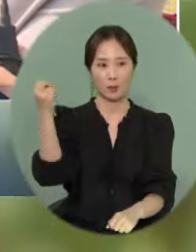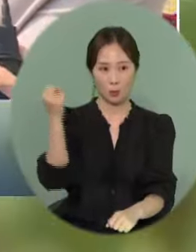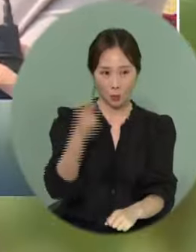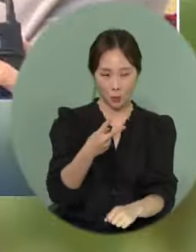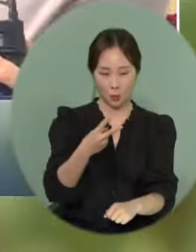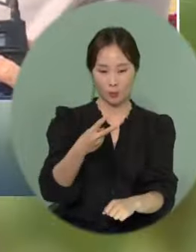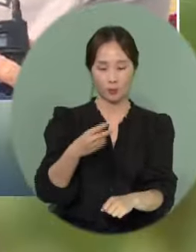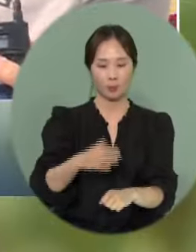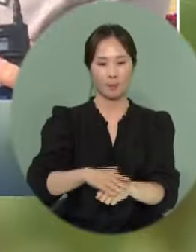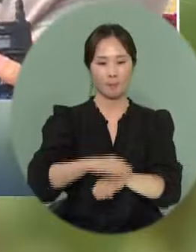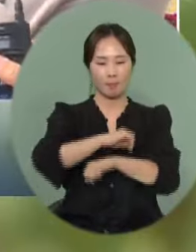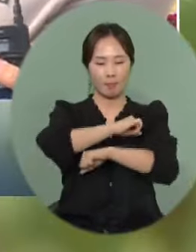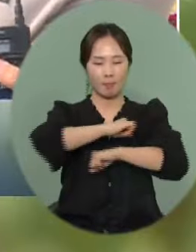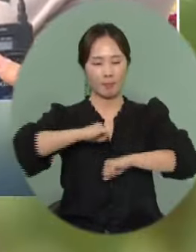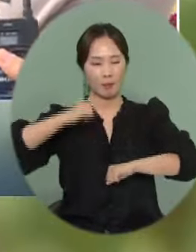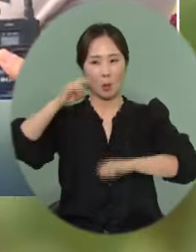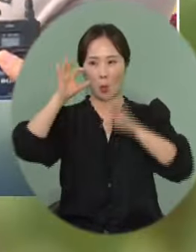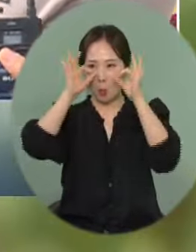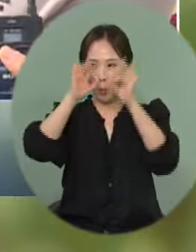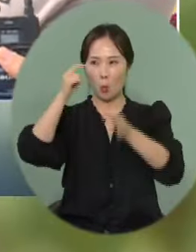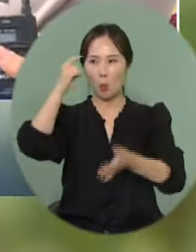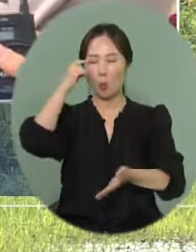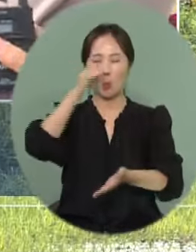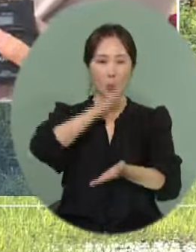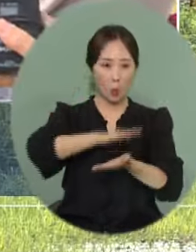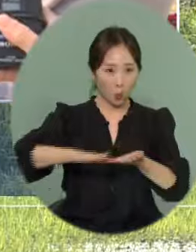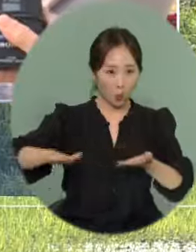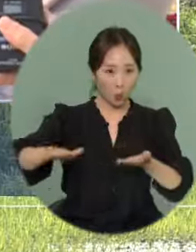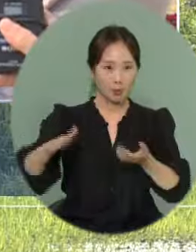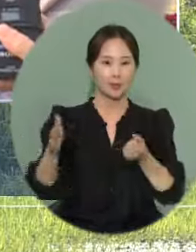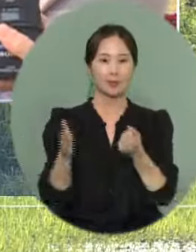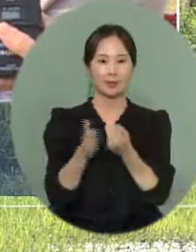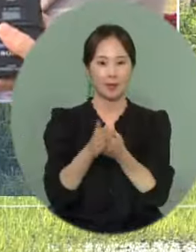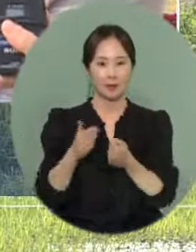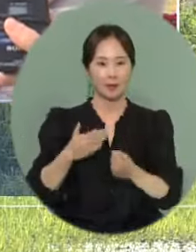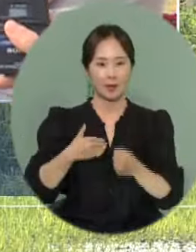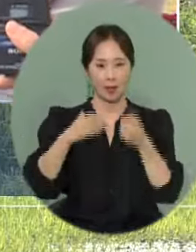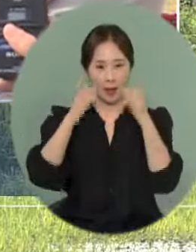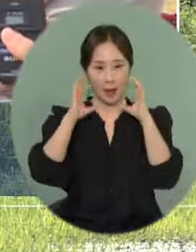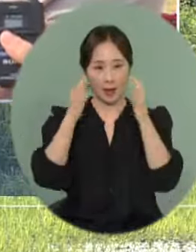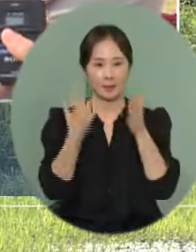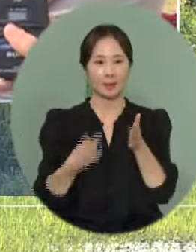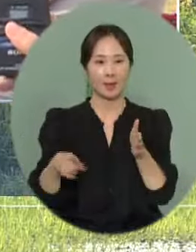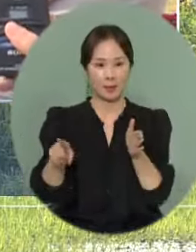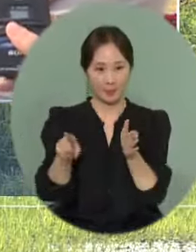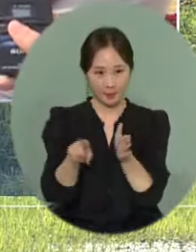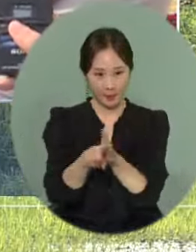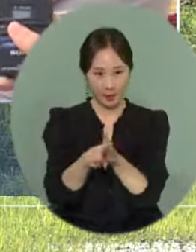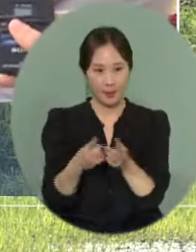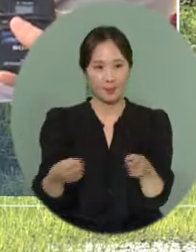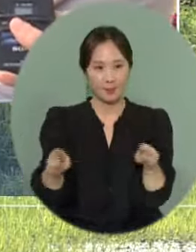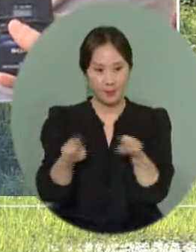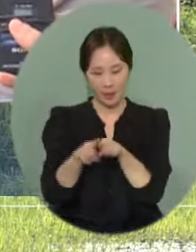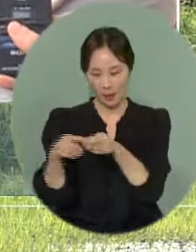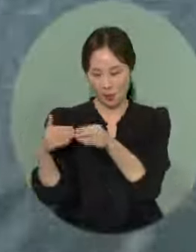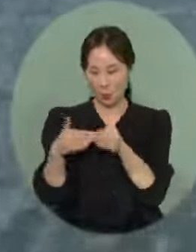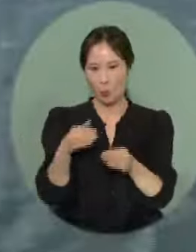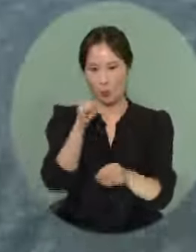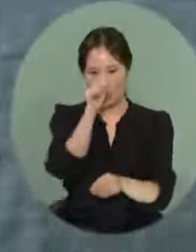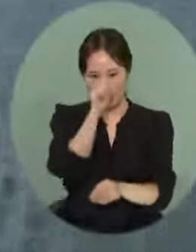좀 탁 치잖아요. 뭐 강도 보이고 하니까 그래서 애들하고 데리고 오기엔 참 좋은 것